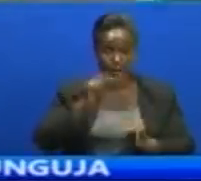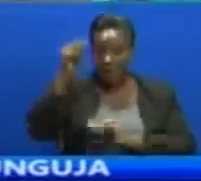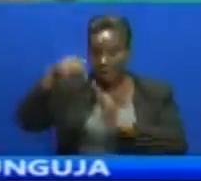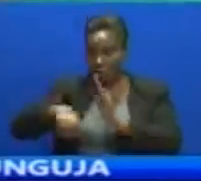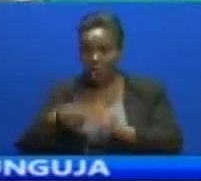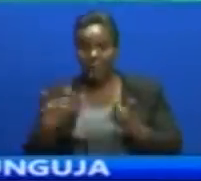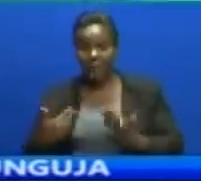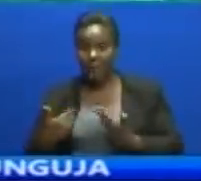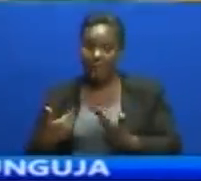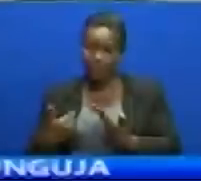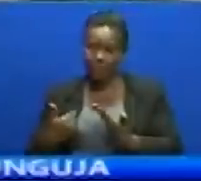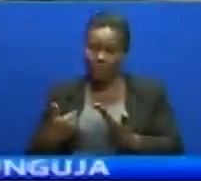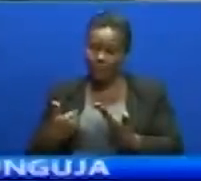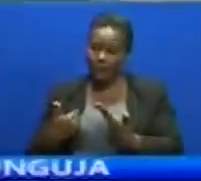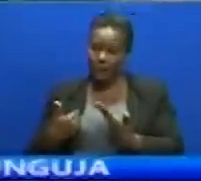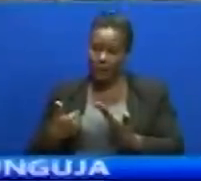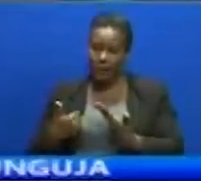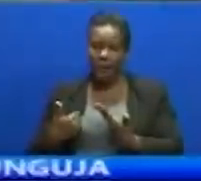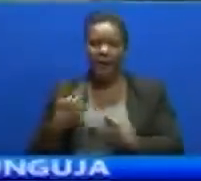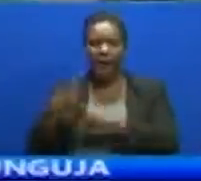Kazi inaendelea.